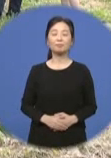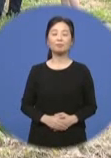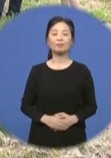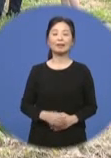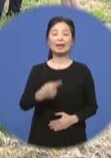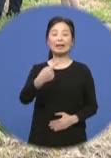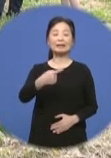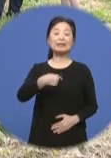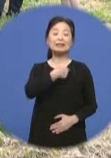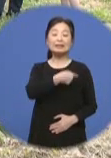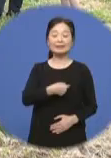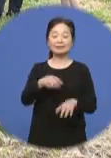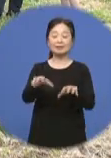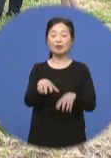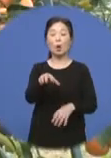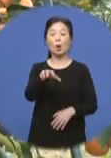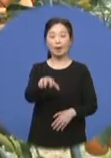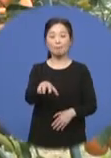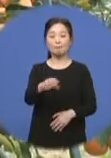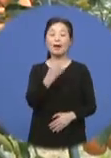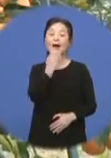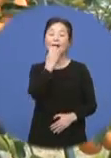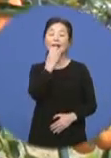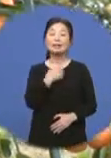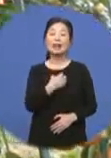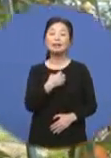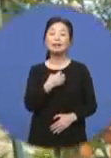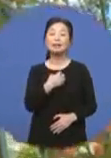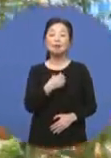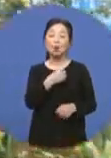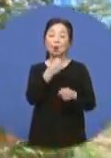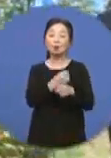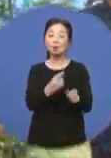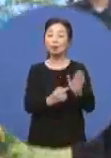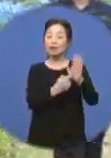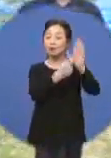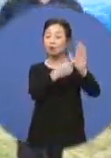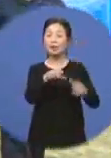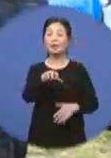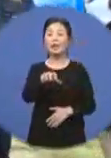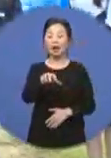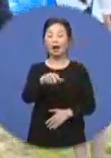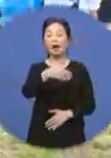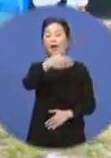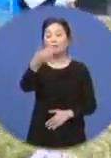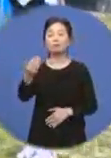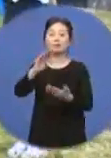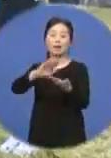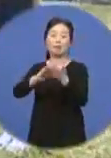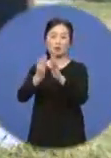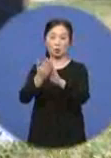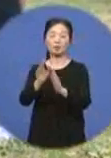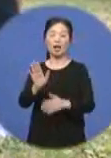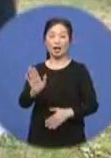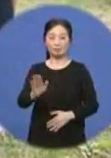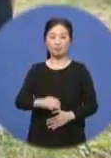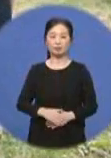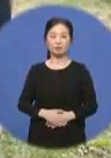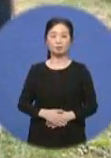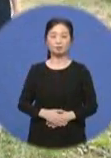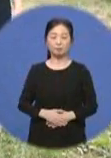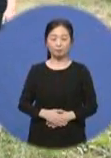維新農園は柿の一大名産地である工藤山町で主に富有柿を生産販売しています